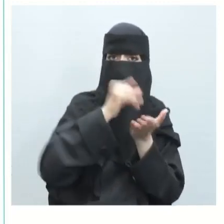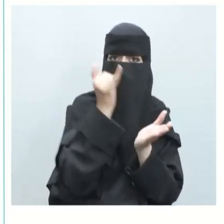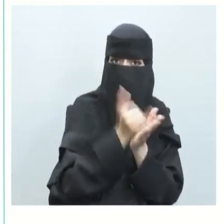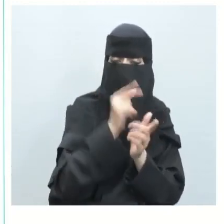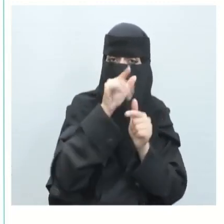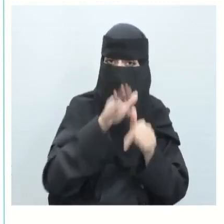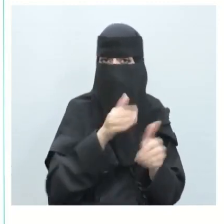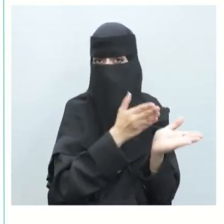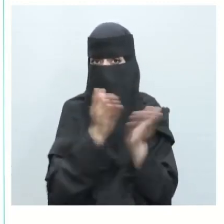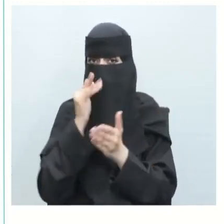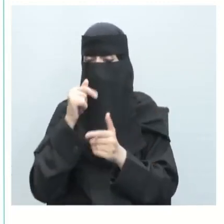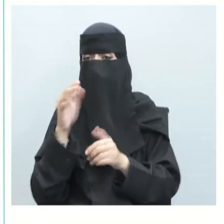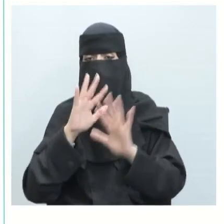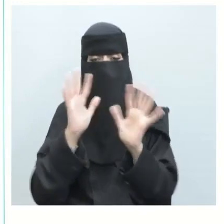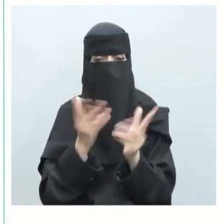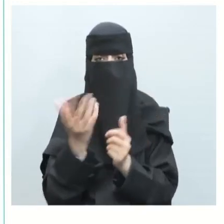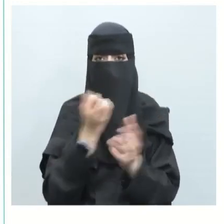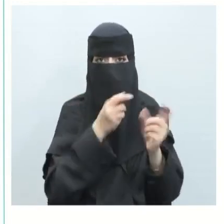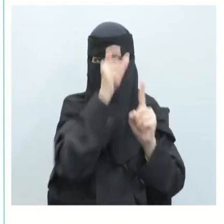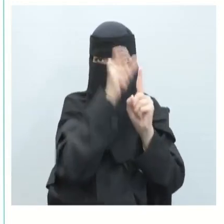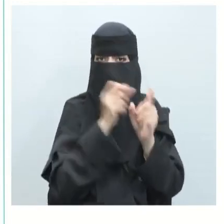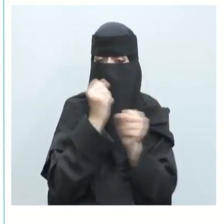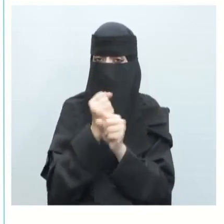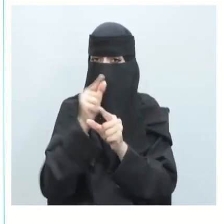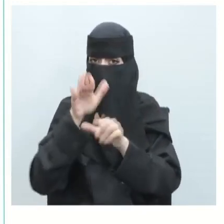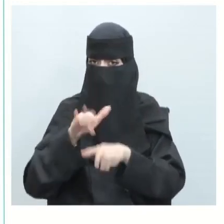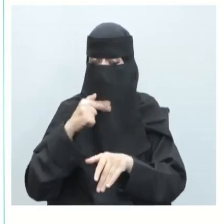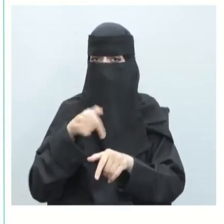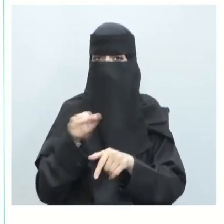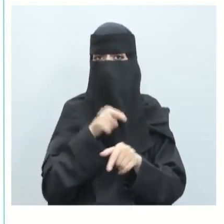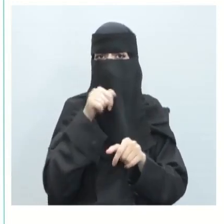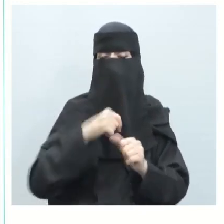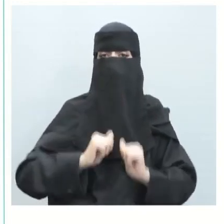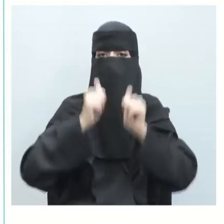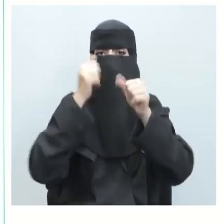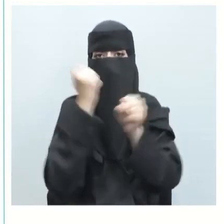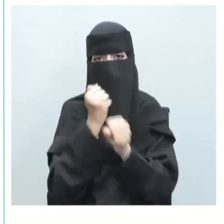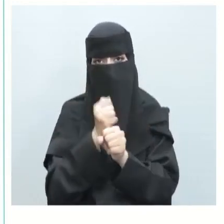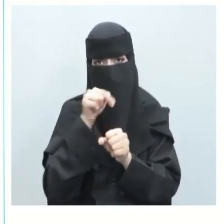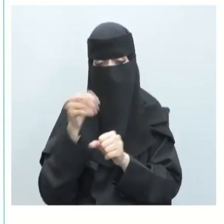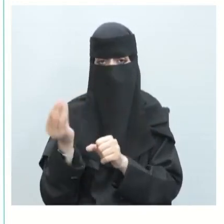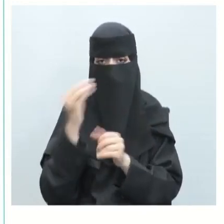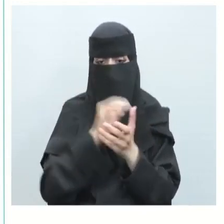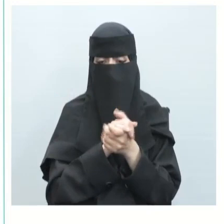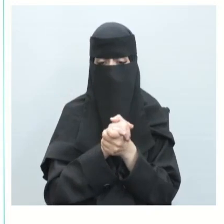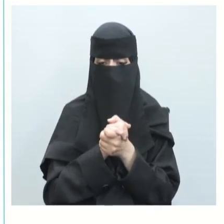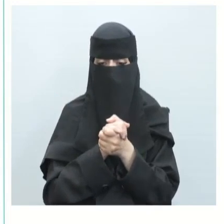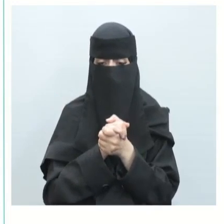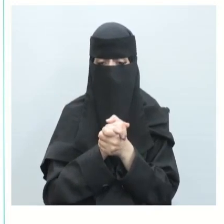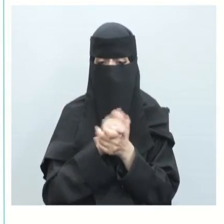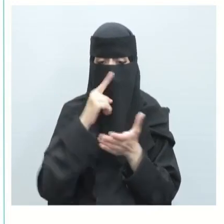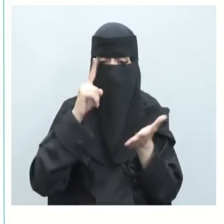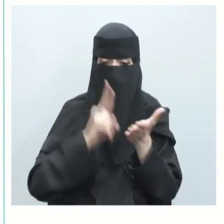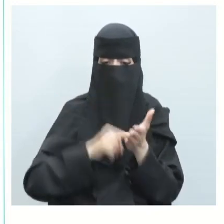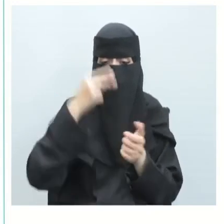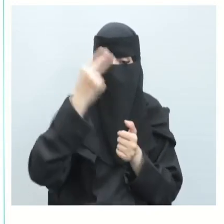توفير المعدات والموارد حتى ما يتعلق في الموارد البشريه تعيين الاشخاص واستقطابهم